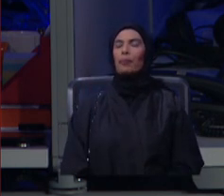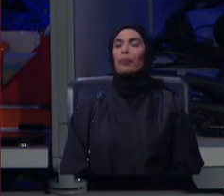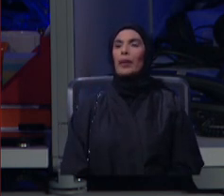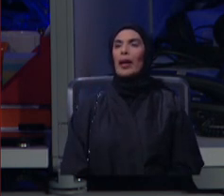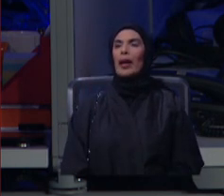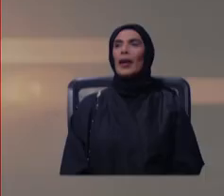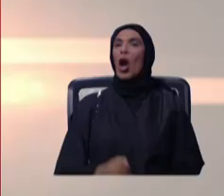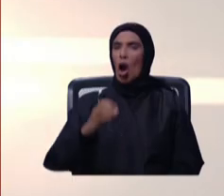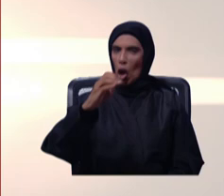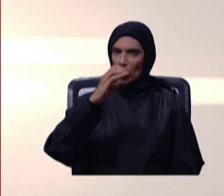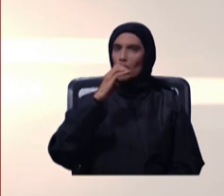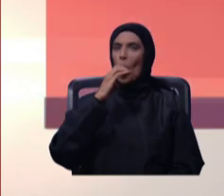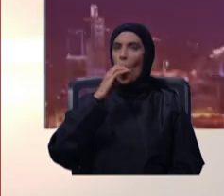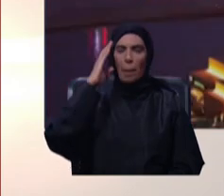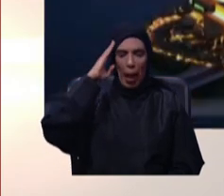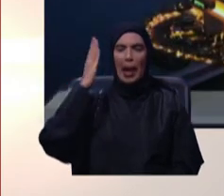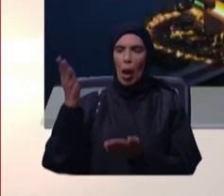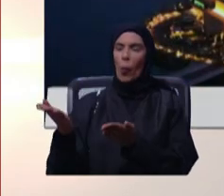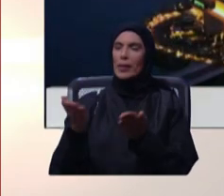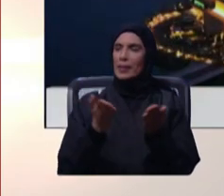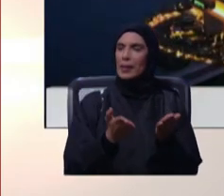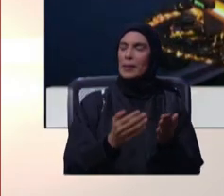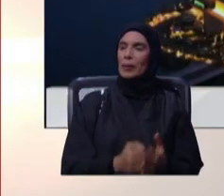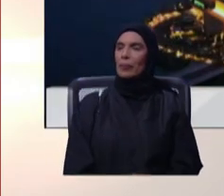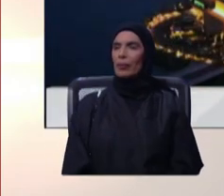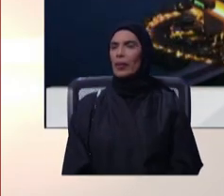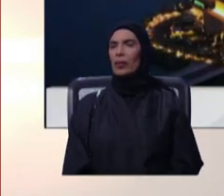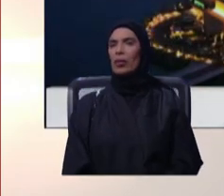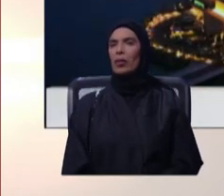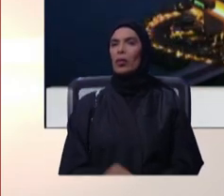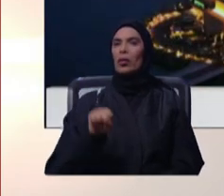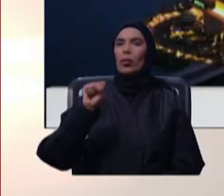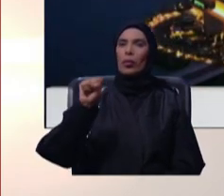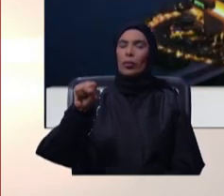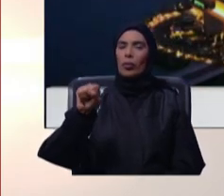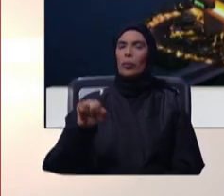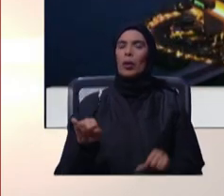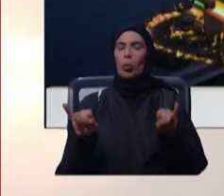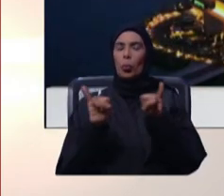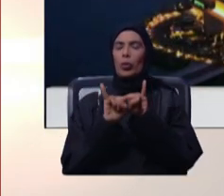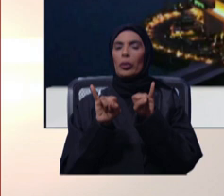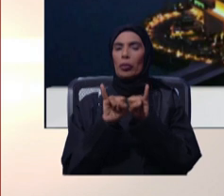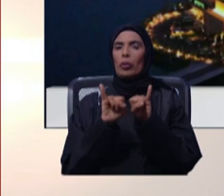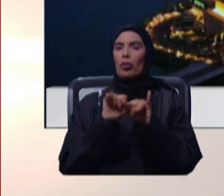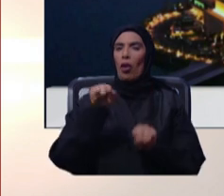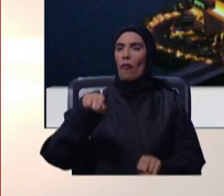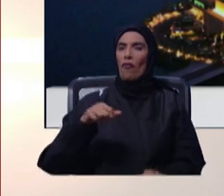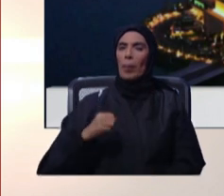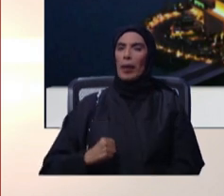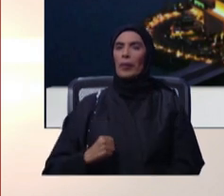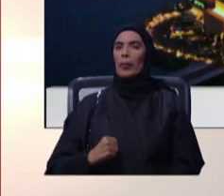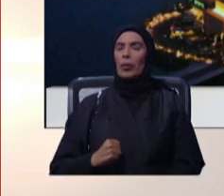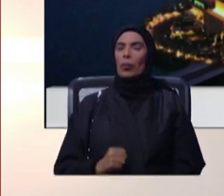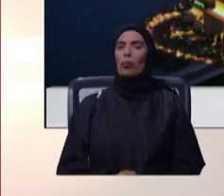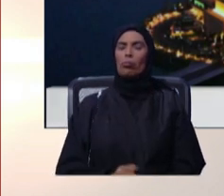أهلا وسهلا فيكم والزملاء المشاهدين. بخصوص المنتدى المقام في مملكة البحرين، هذا